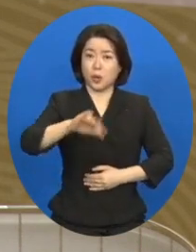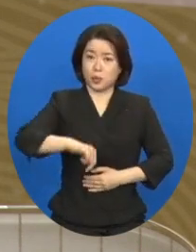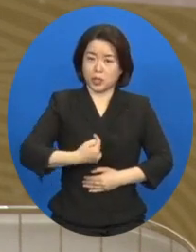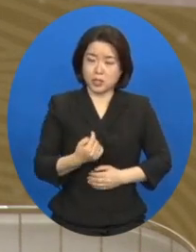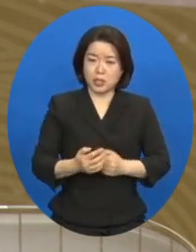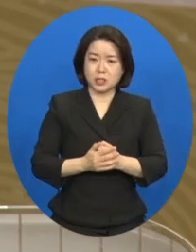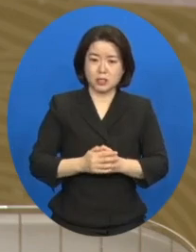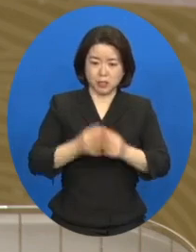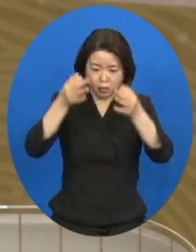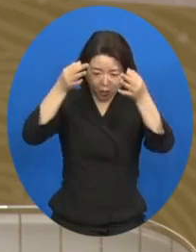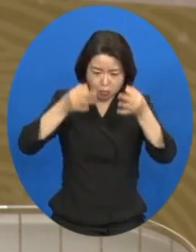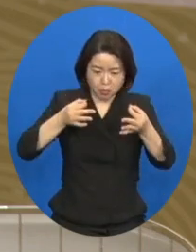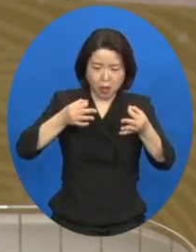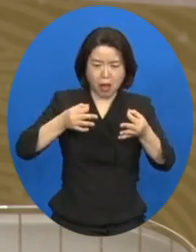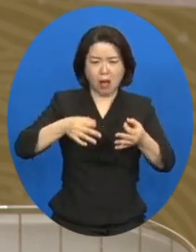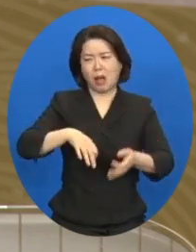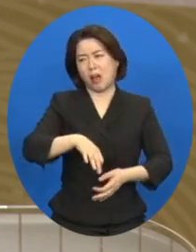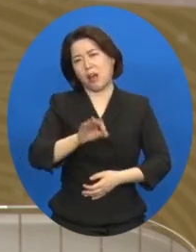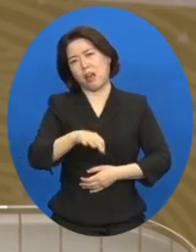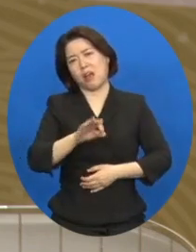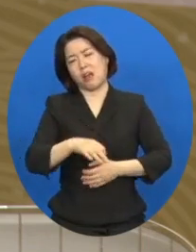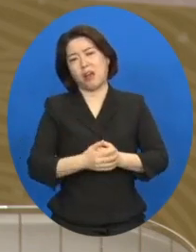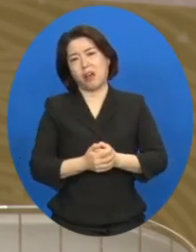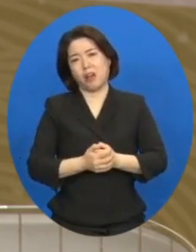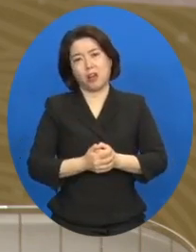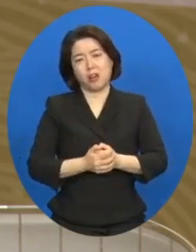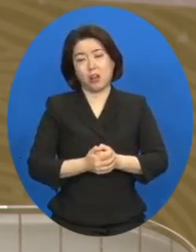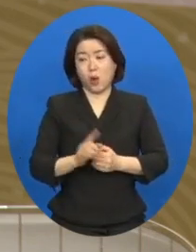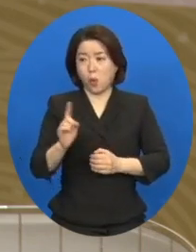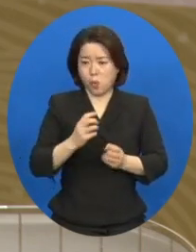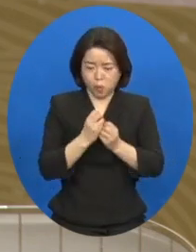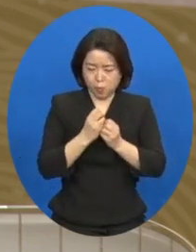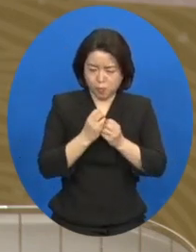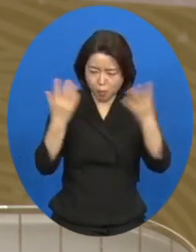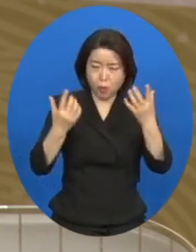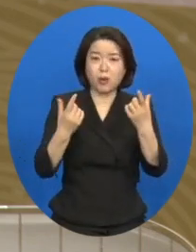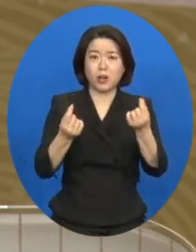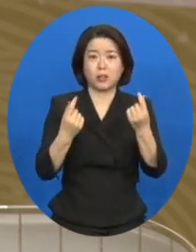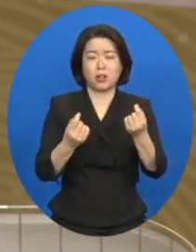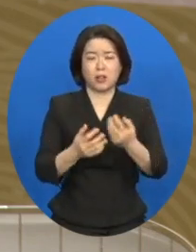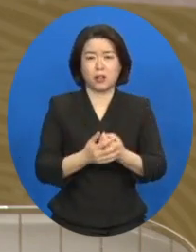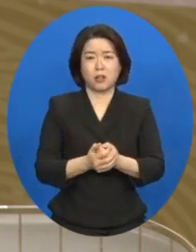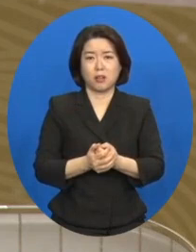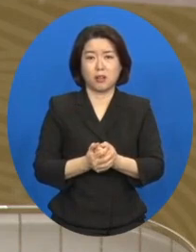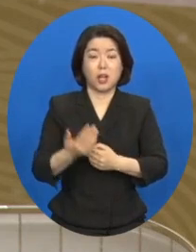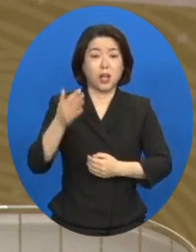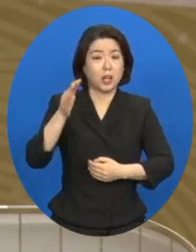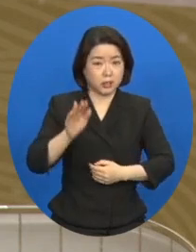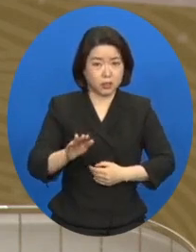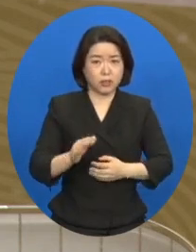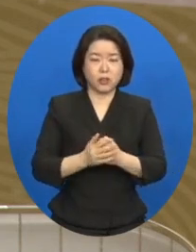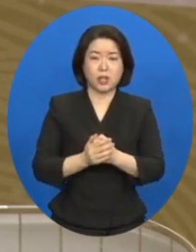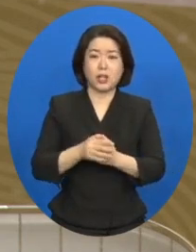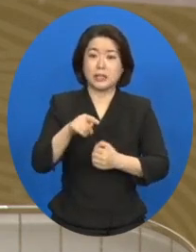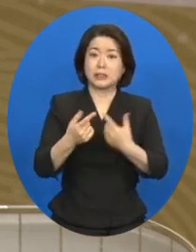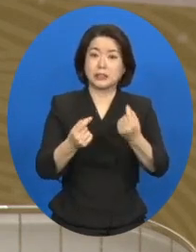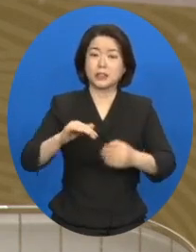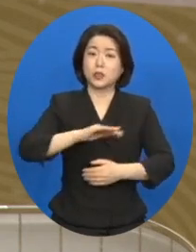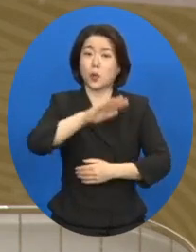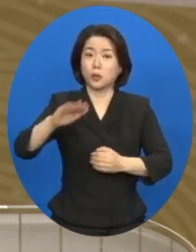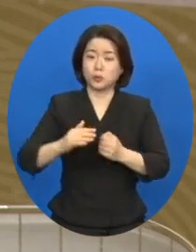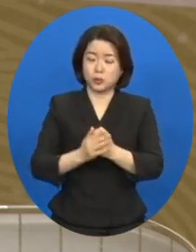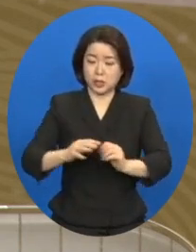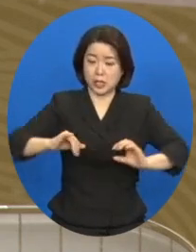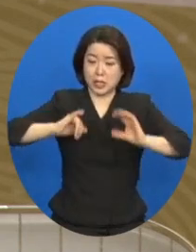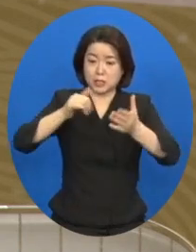진짜 형편없어요. 정말 언제 터질지 모르는 폭탄입니다. 그런데 그런 우리가 세상의